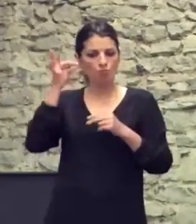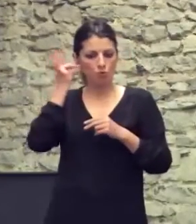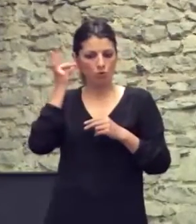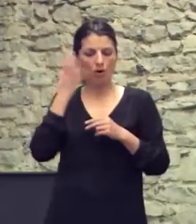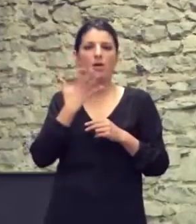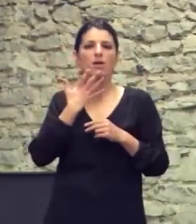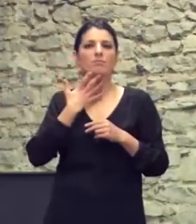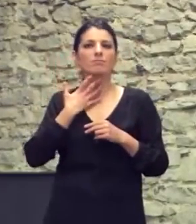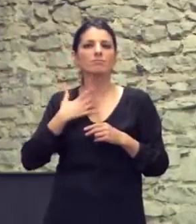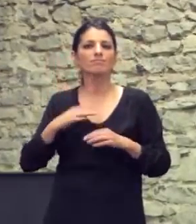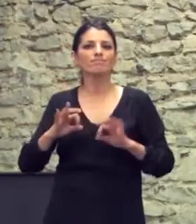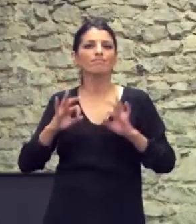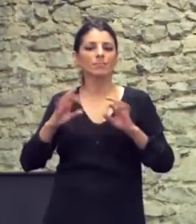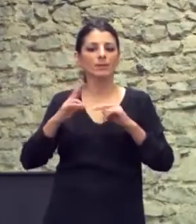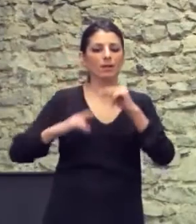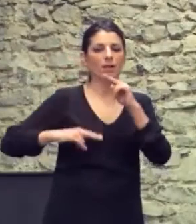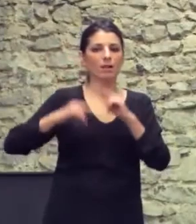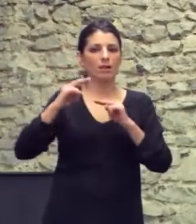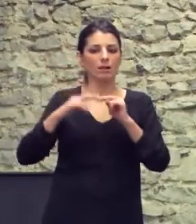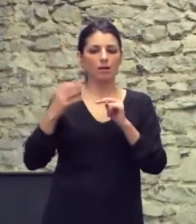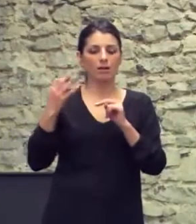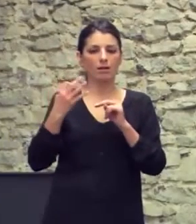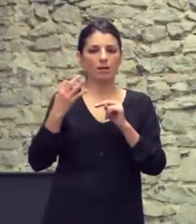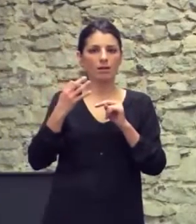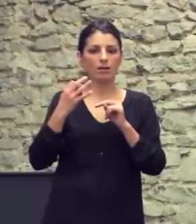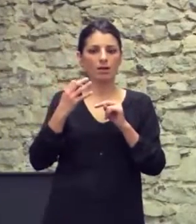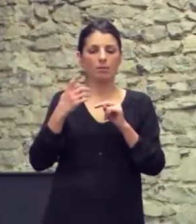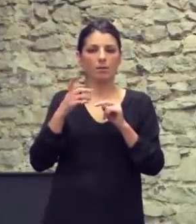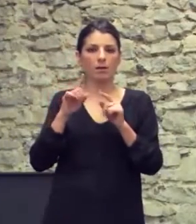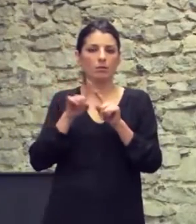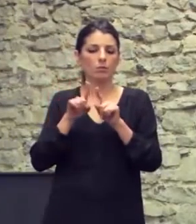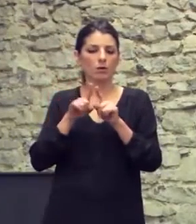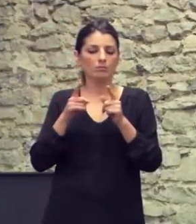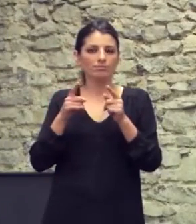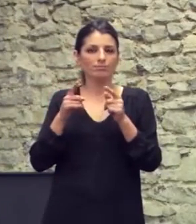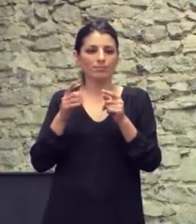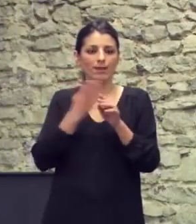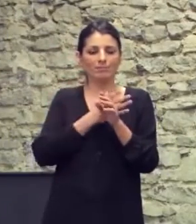desira era zehatz batean eraiki behar izatearen kartzela bat, ez? Eta hortaz,